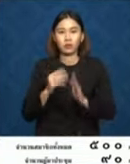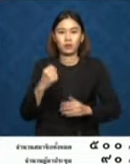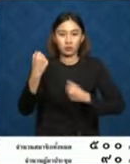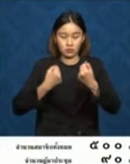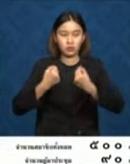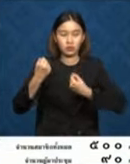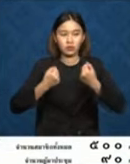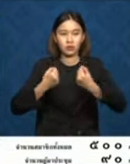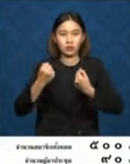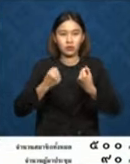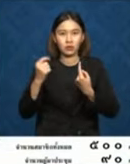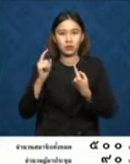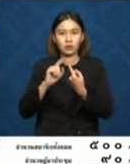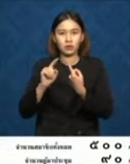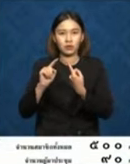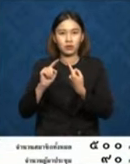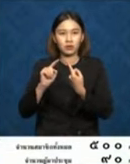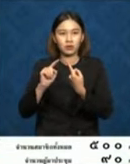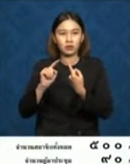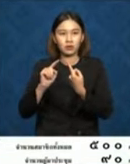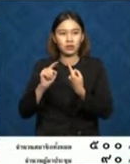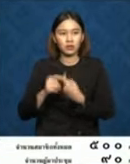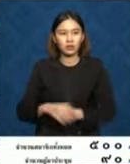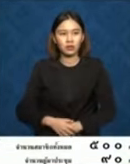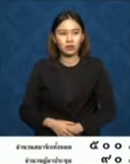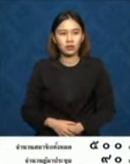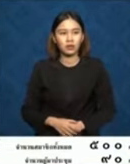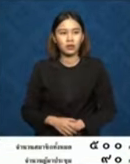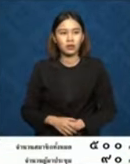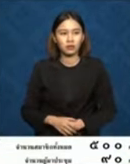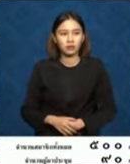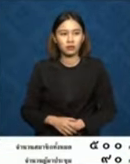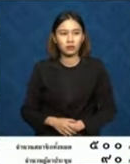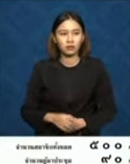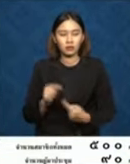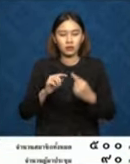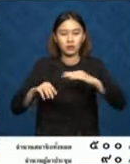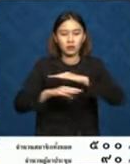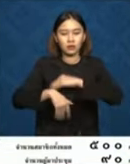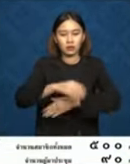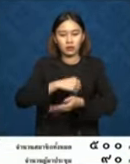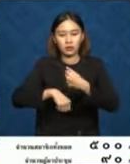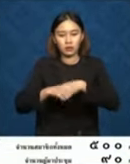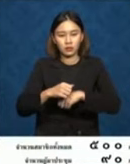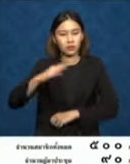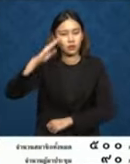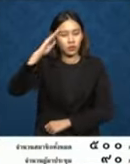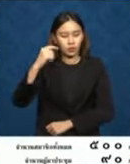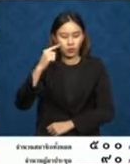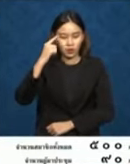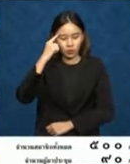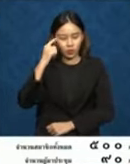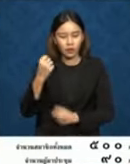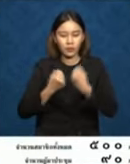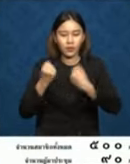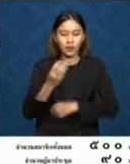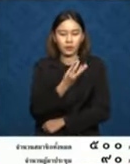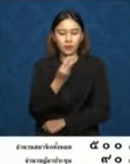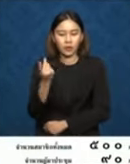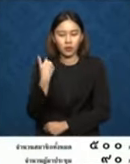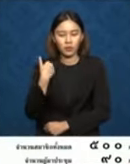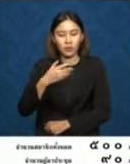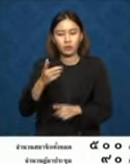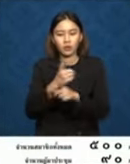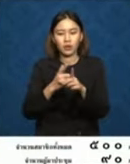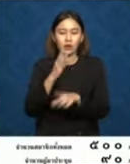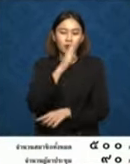เร็วมากทั้งที่เป็นเขตชุมชนและเป็นฐานปฏิบัติการลูกเสือแต่ก็ยังคงขับเร็วและอาจจะมีการดื่ม